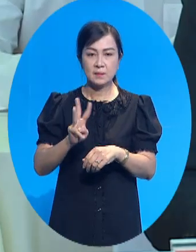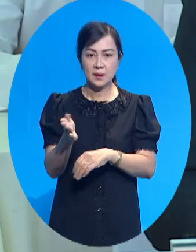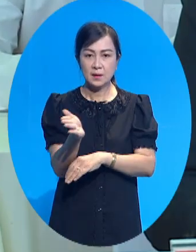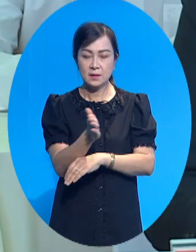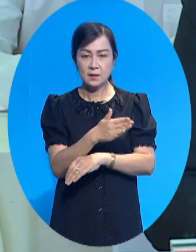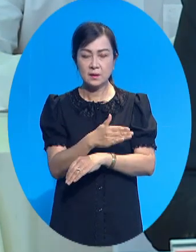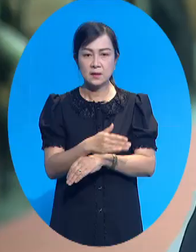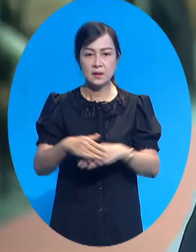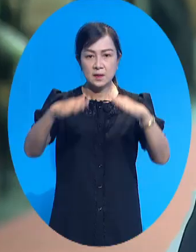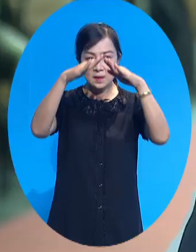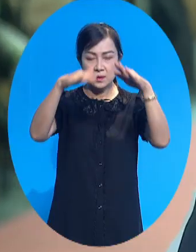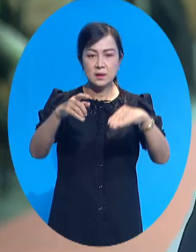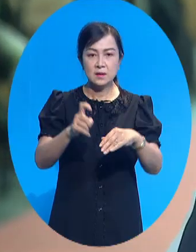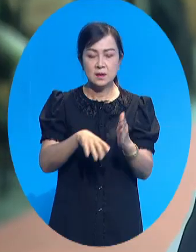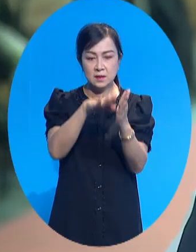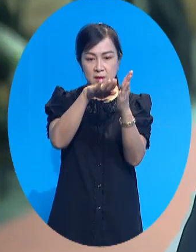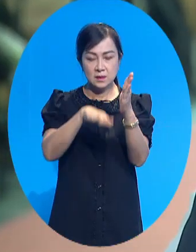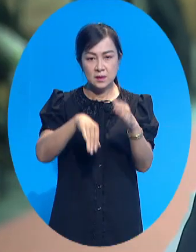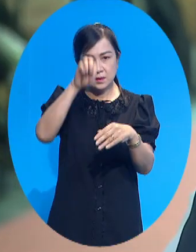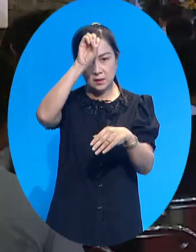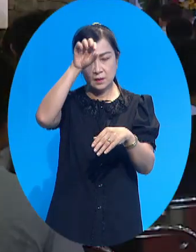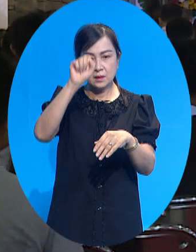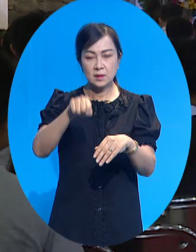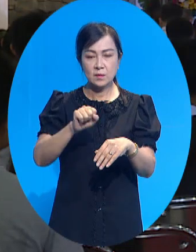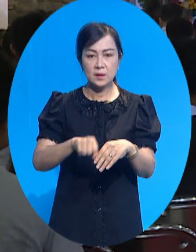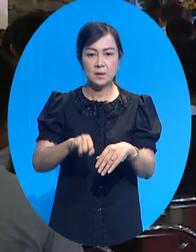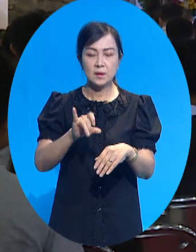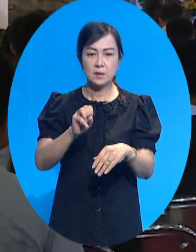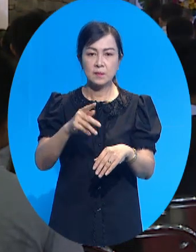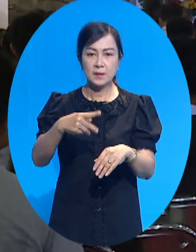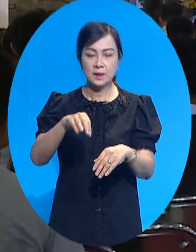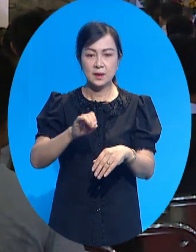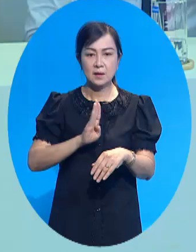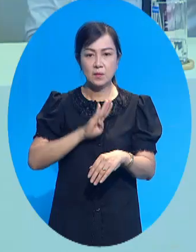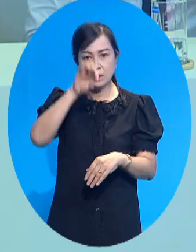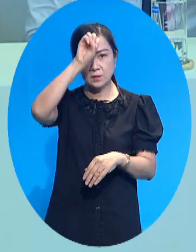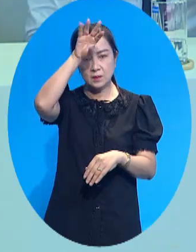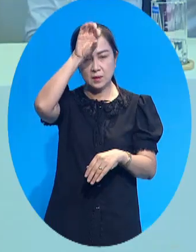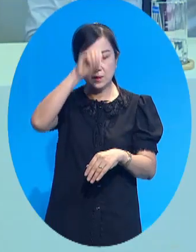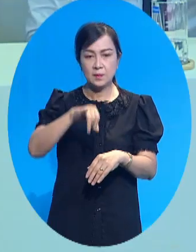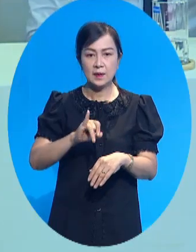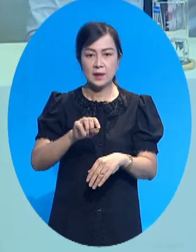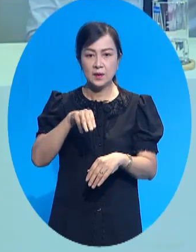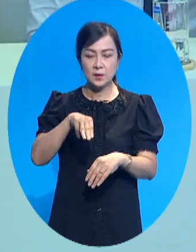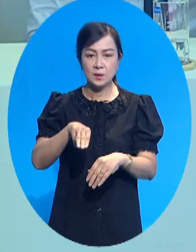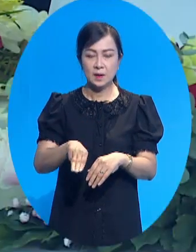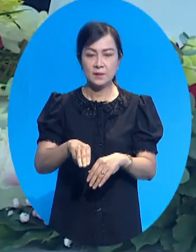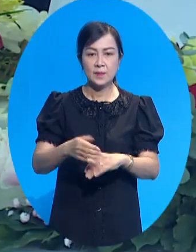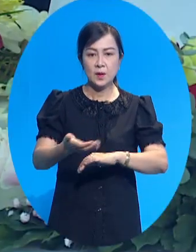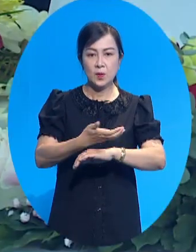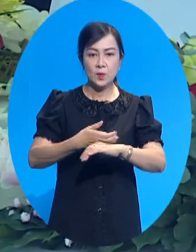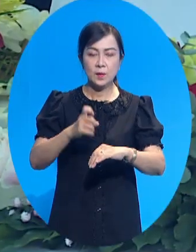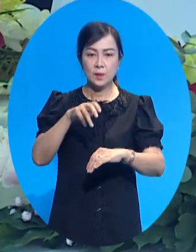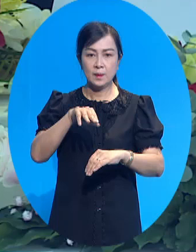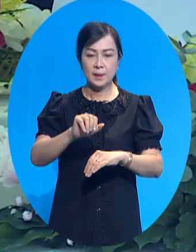2022-2023, nhà trường có 9 chương trình đào tạo được công nhận đạt chuẩn MOET của Bộ Giáo dục và Đào tạo và AUN, Hiệp hội các nước Đông